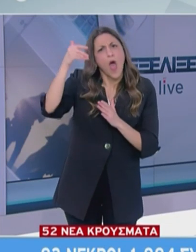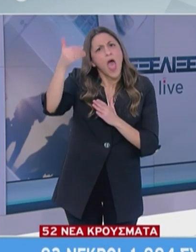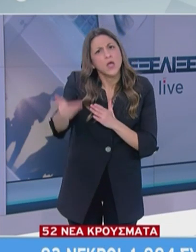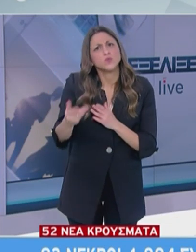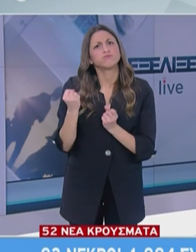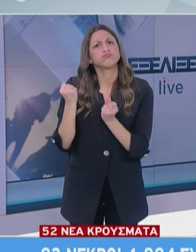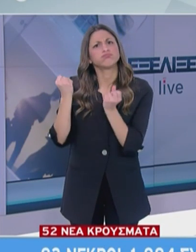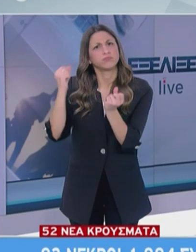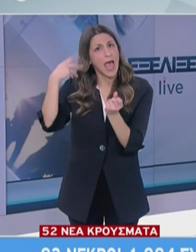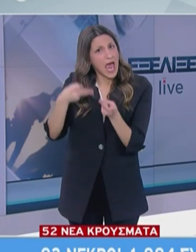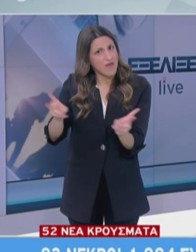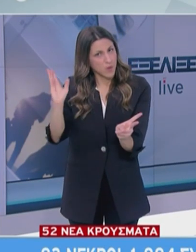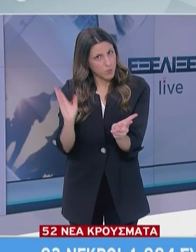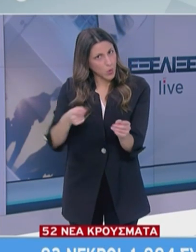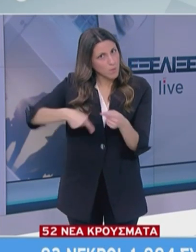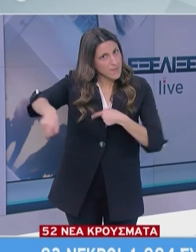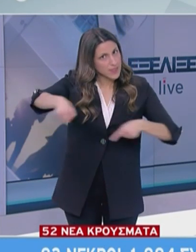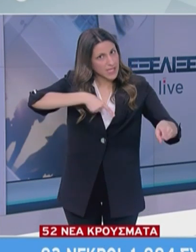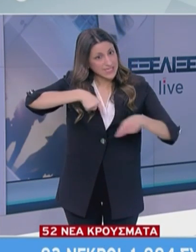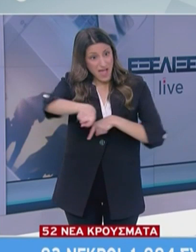εκτός νομού?